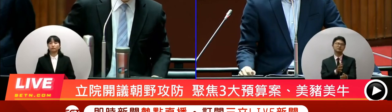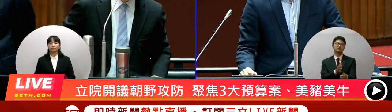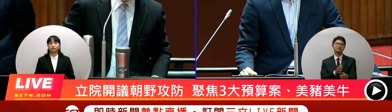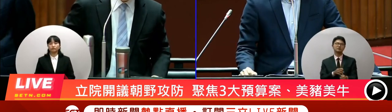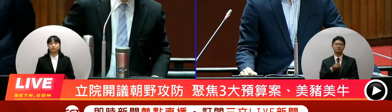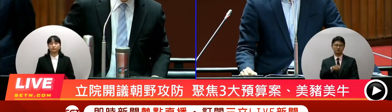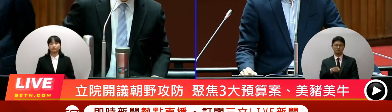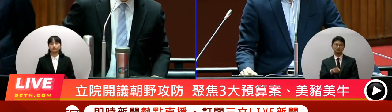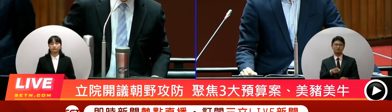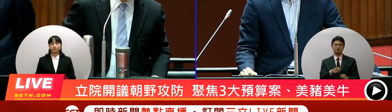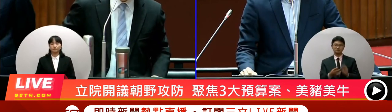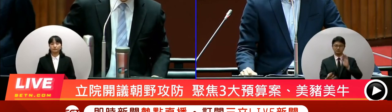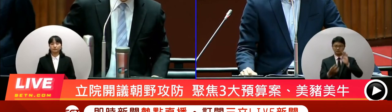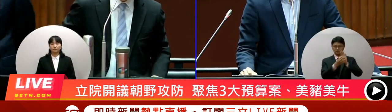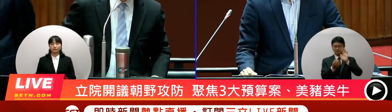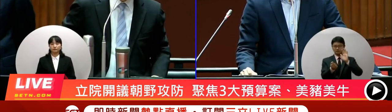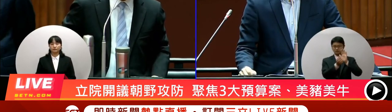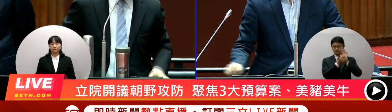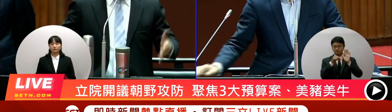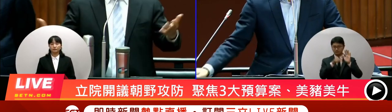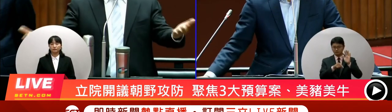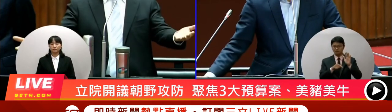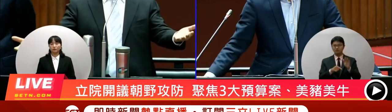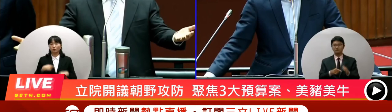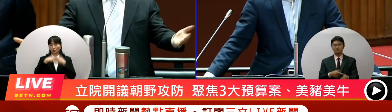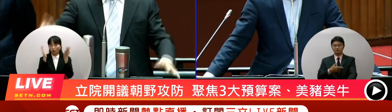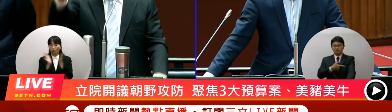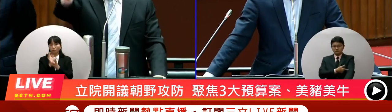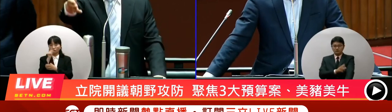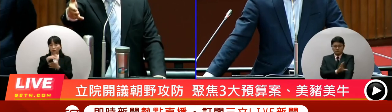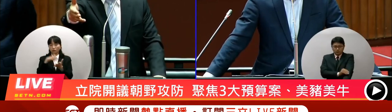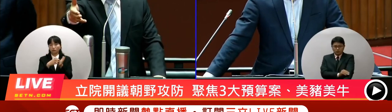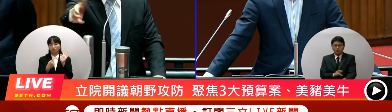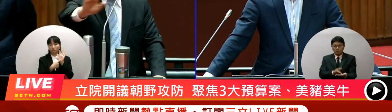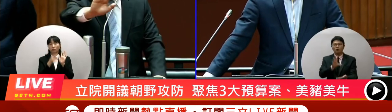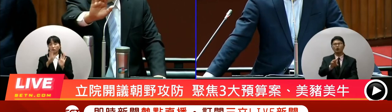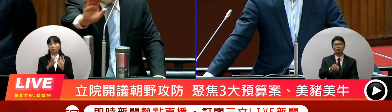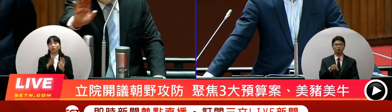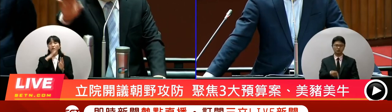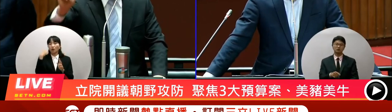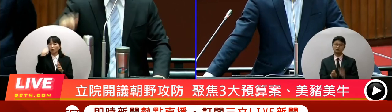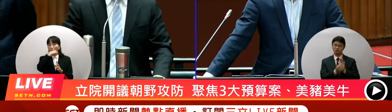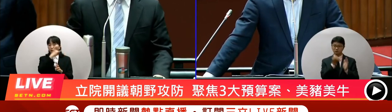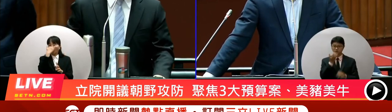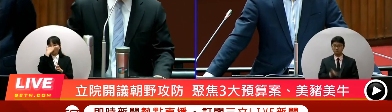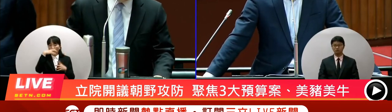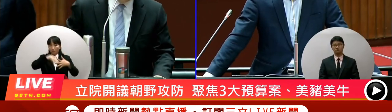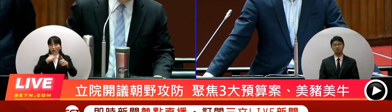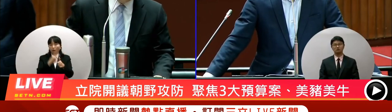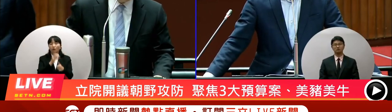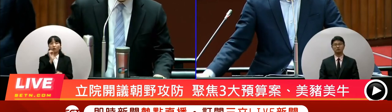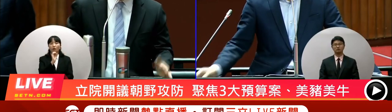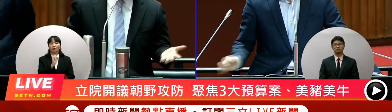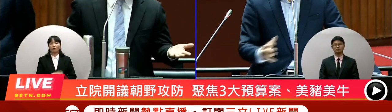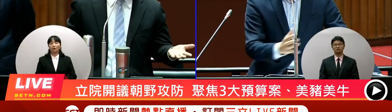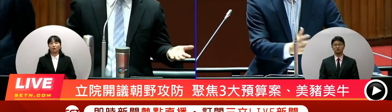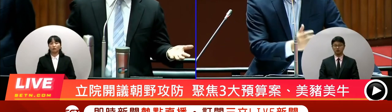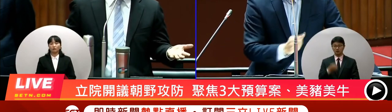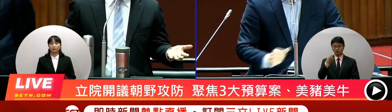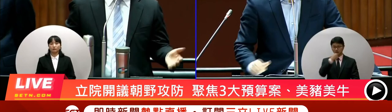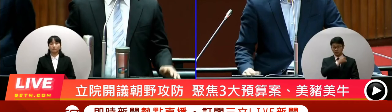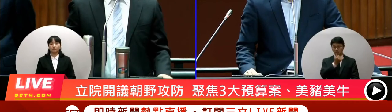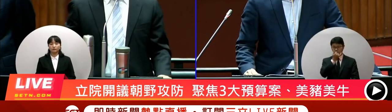不要标示是否含有瘦肉精 我们都标示清清楚楚你台湾的都没有莱克多巴胺 台湾猪没